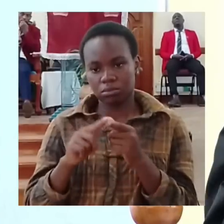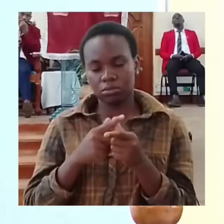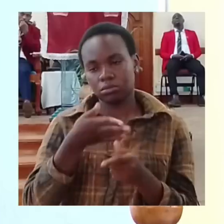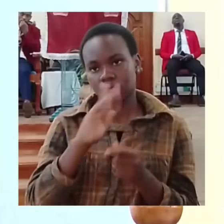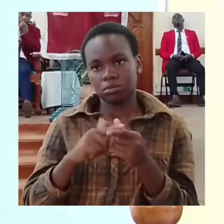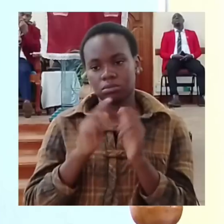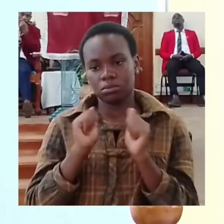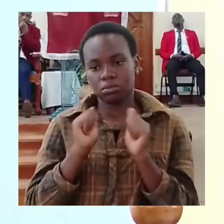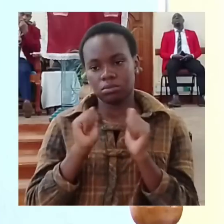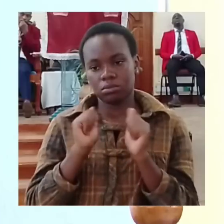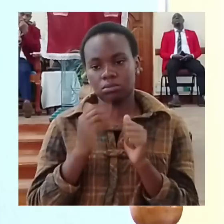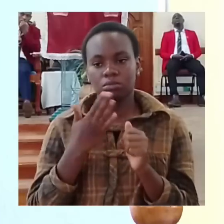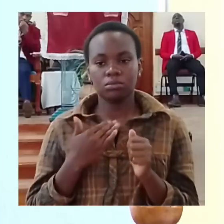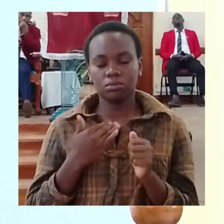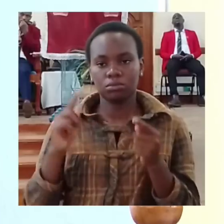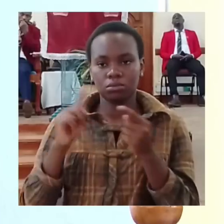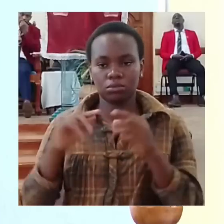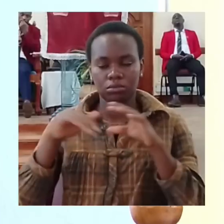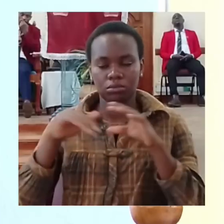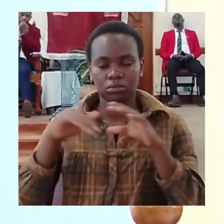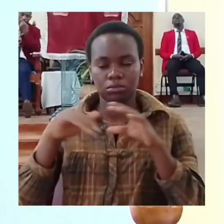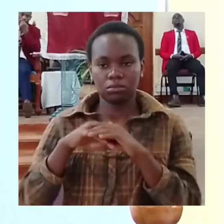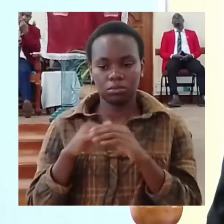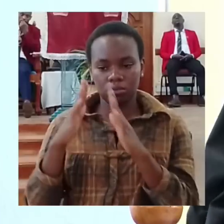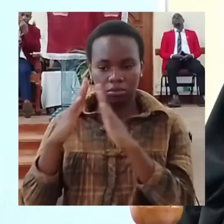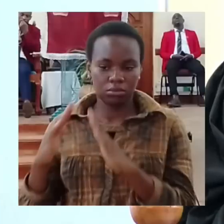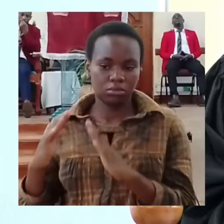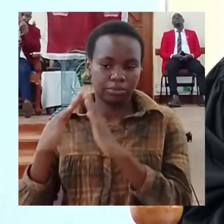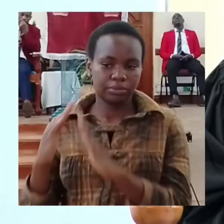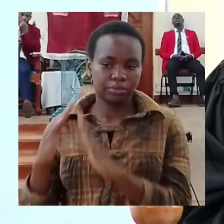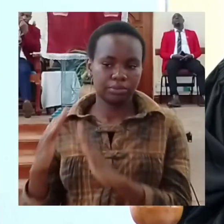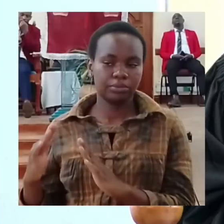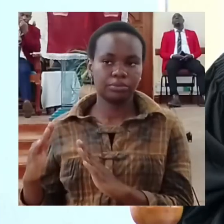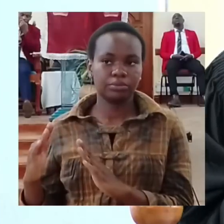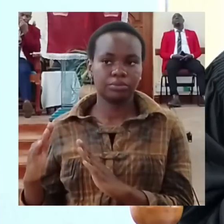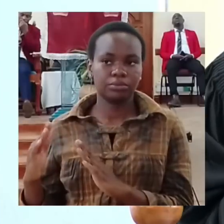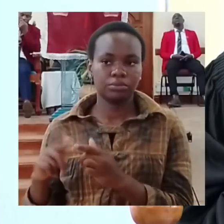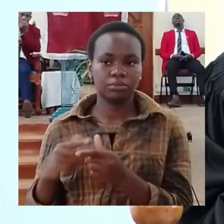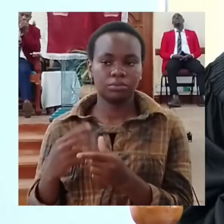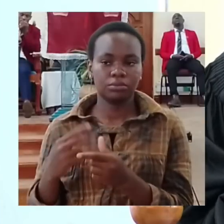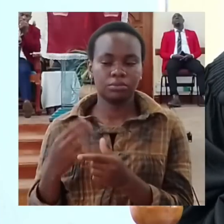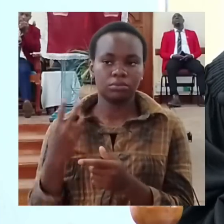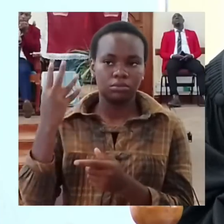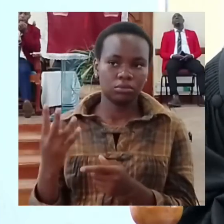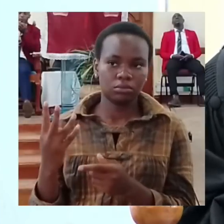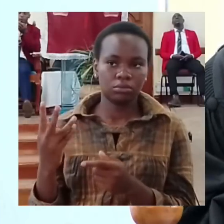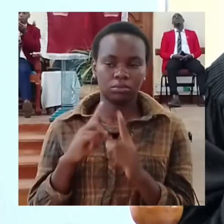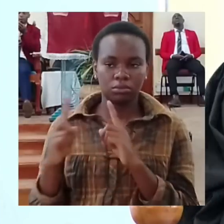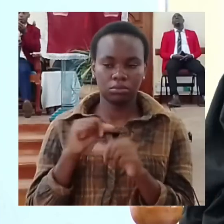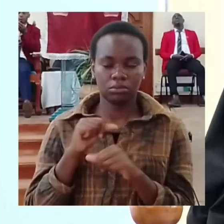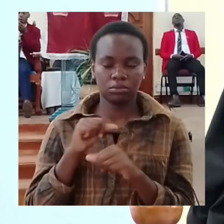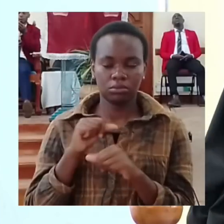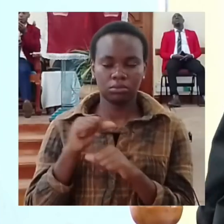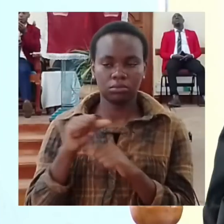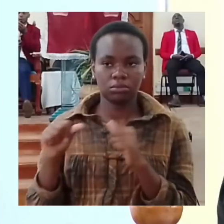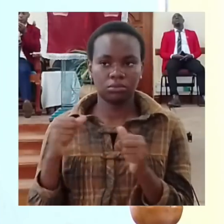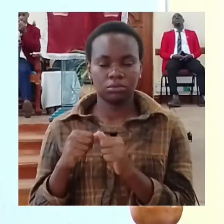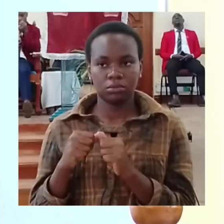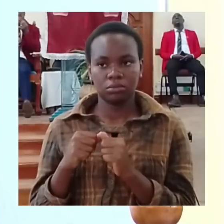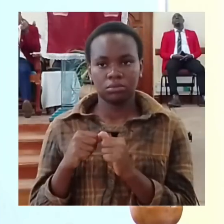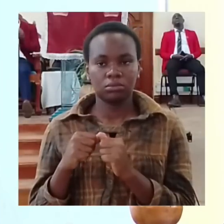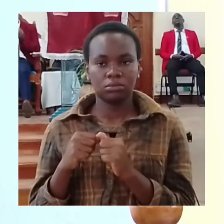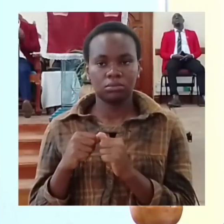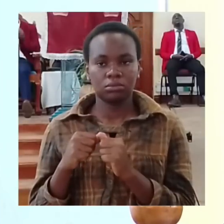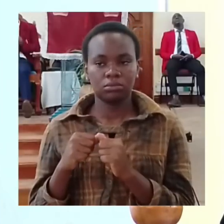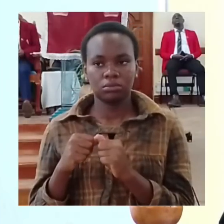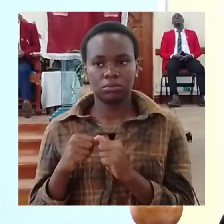Mwathani ũngĩenda njĩke thĩinĩ wa mũgũnda waku. Ũndũ wa kana, tugire atĩ ũndũ wa kana ũrĩa ũtũmaga